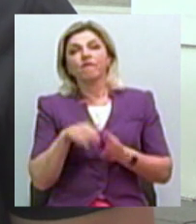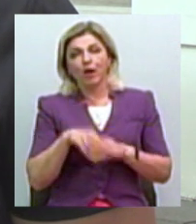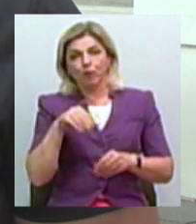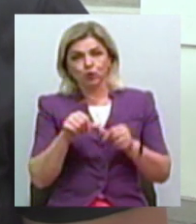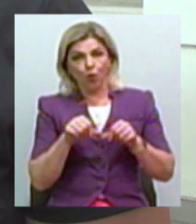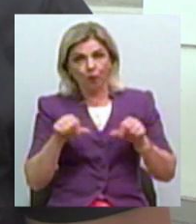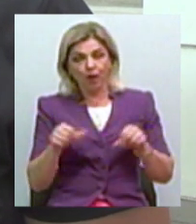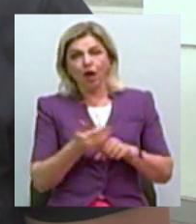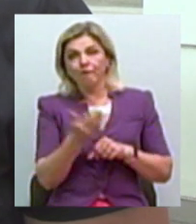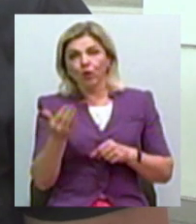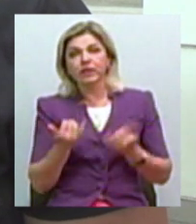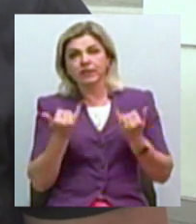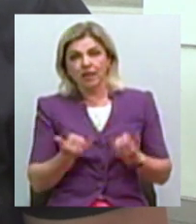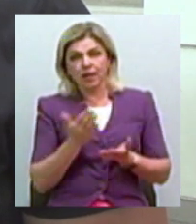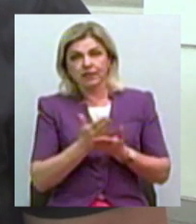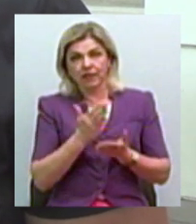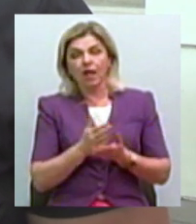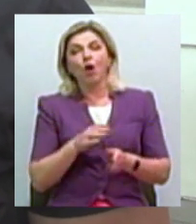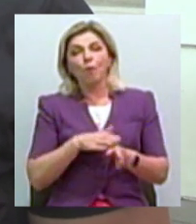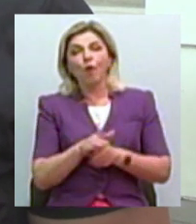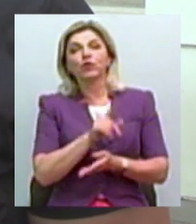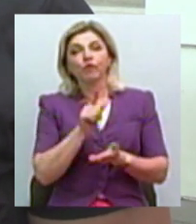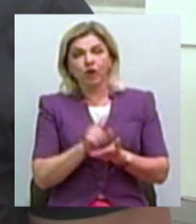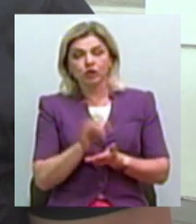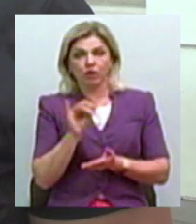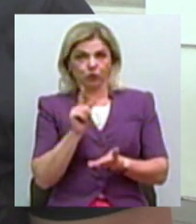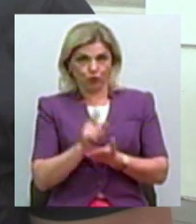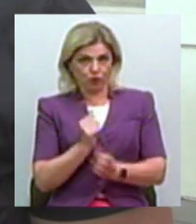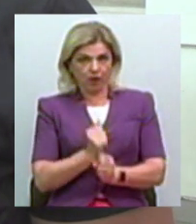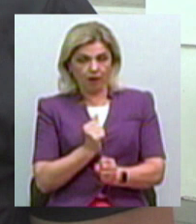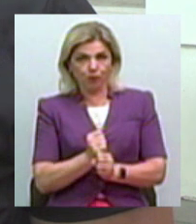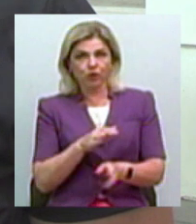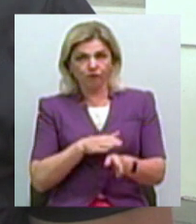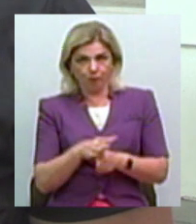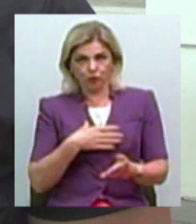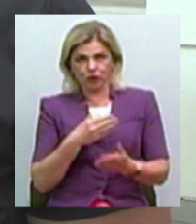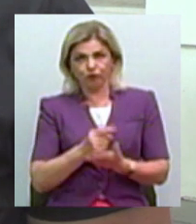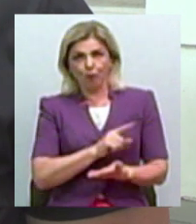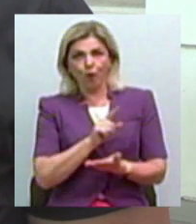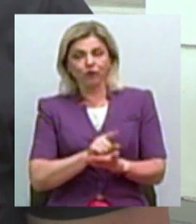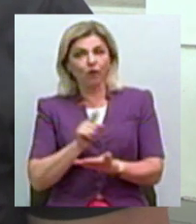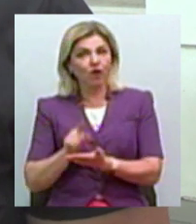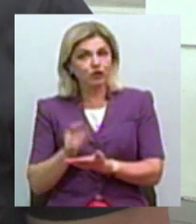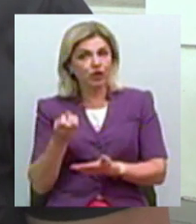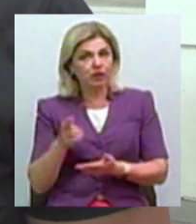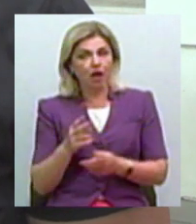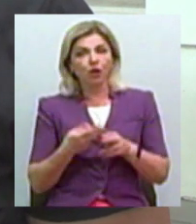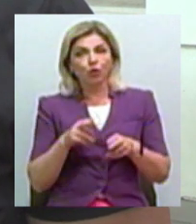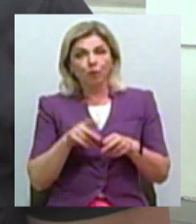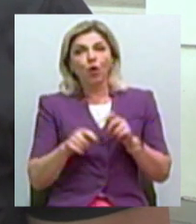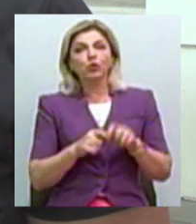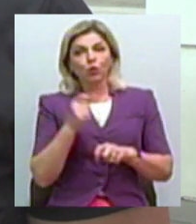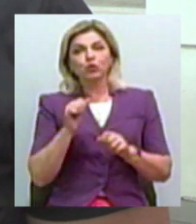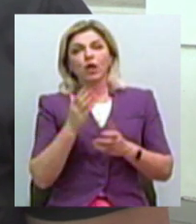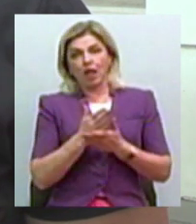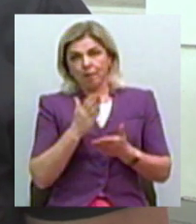є повноважними і вони повинні працювати і здійснювати свої повноваження. Тому порушення цих повноважень може